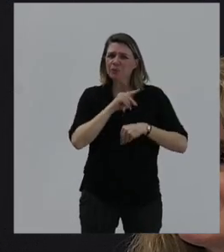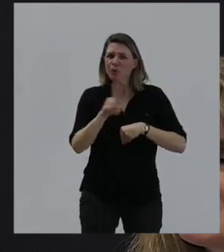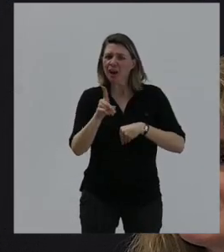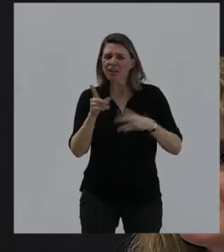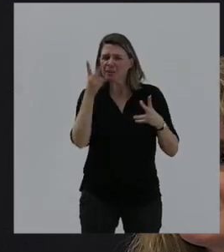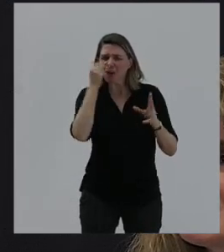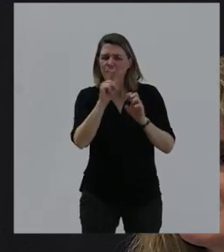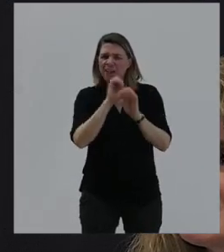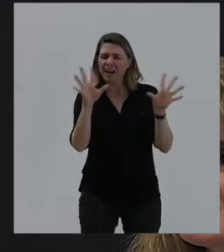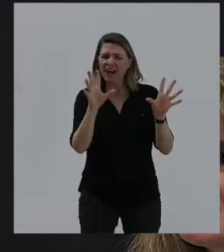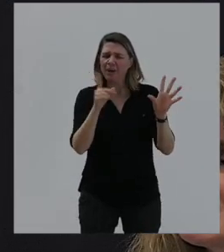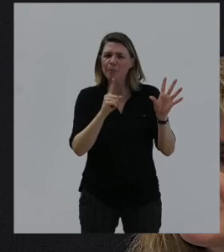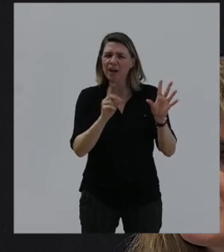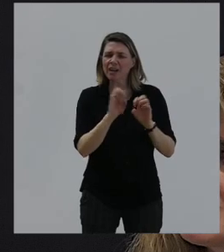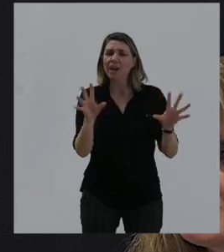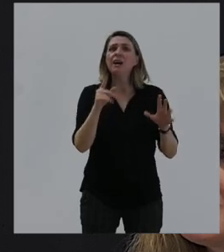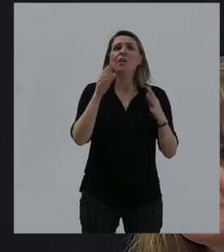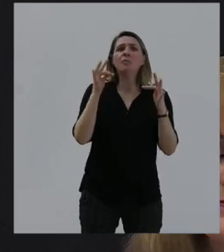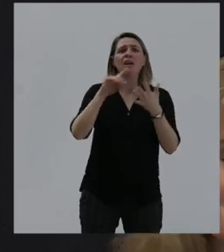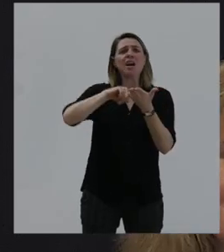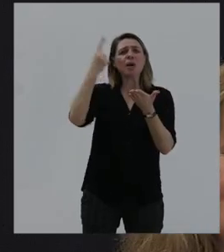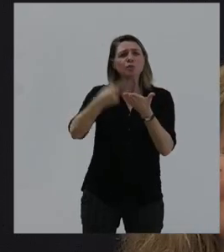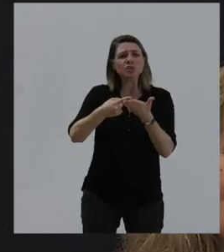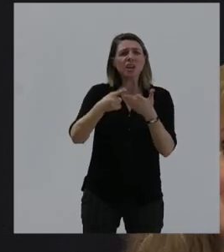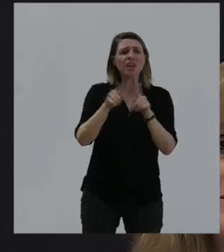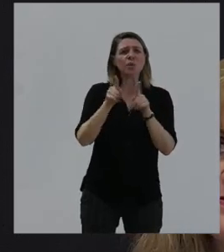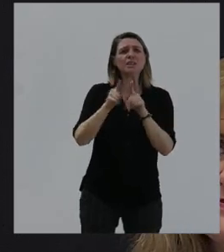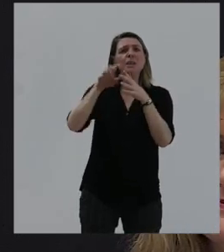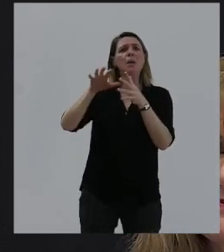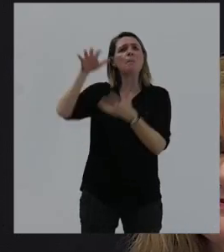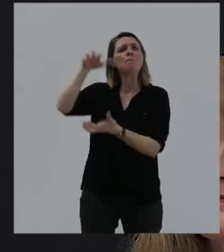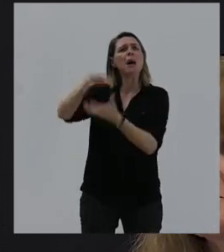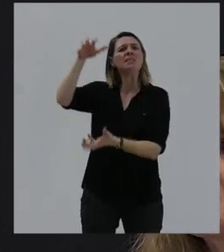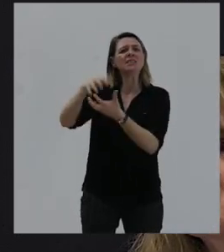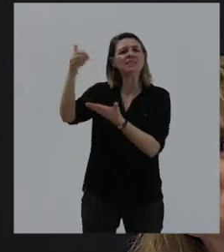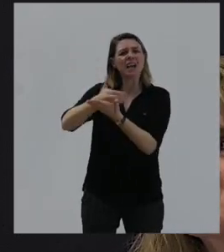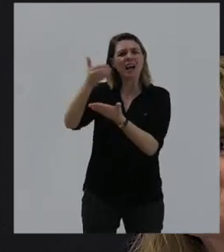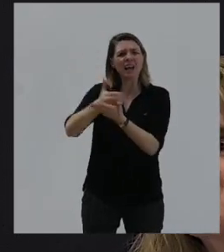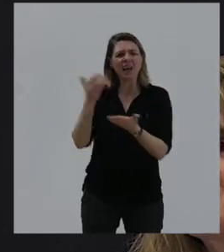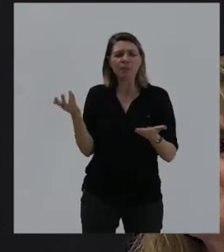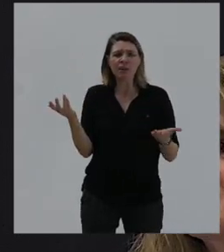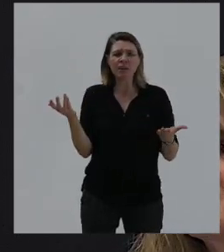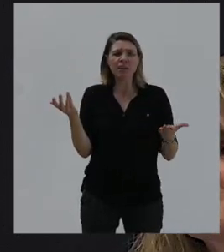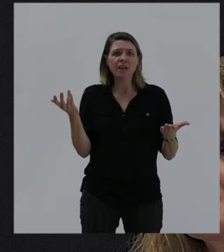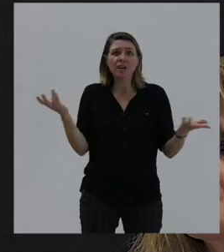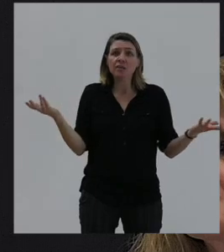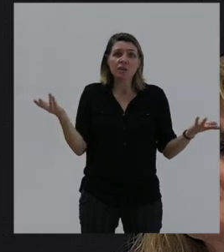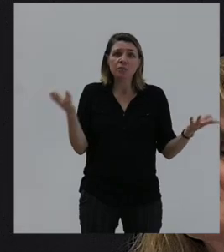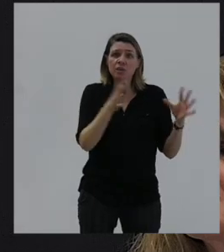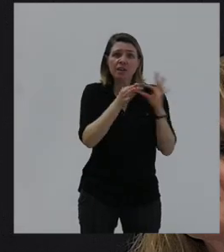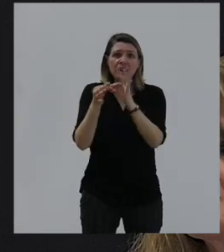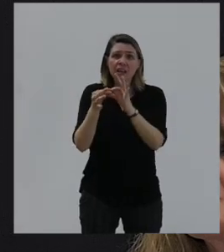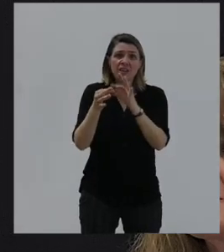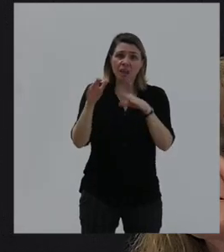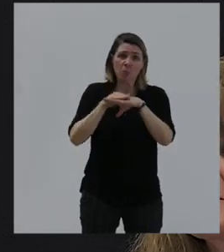que, clairement, en termes de budget et de gestion de la masse salariale, si je peux peut-être déborder, hein, puisque ça... complètement lié à la